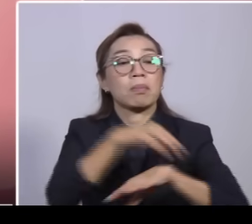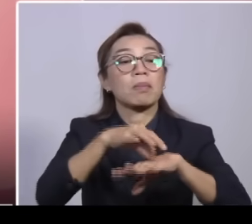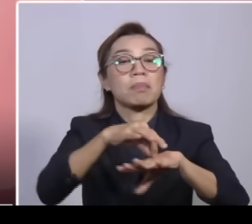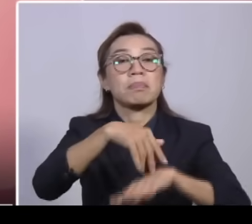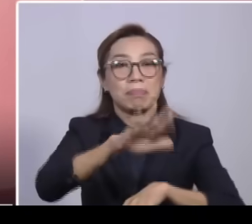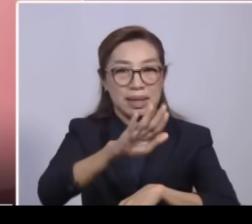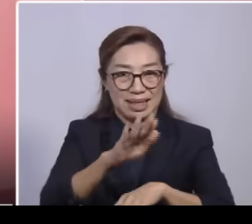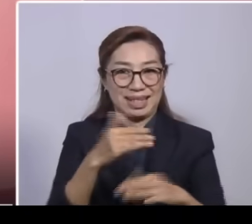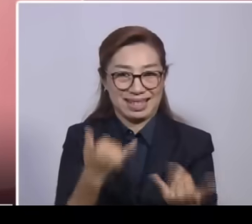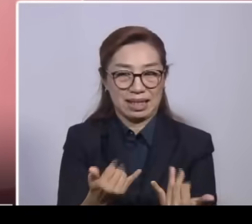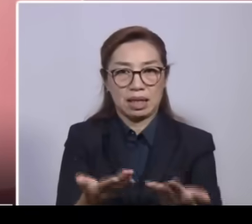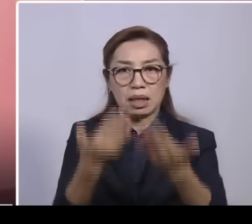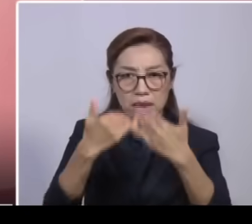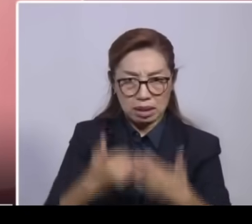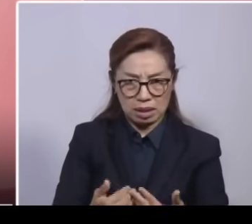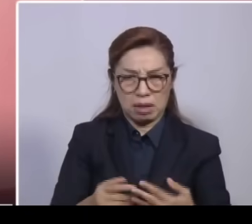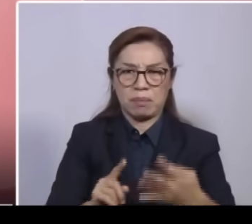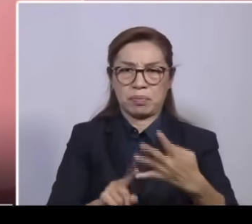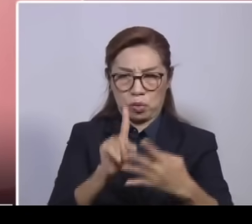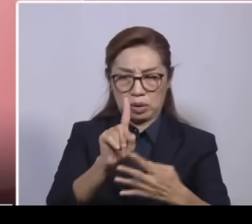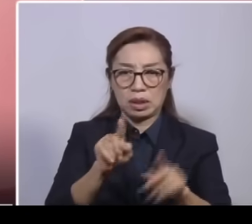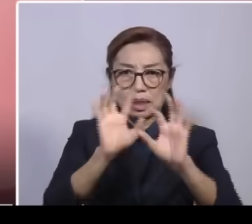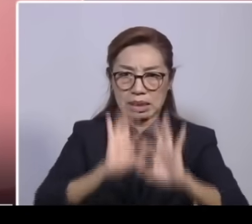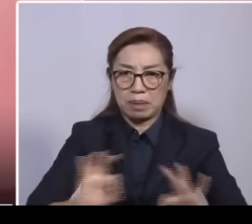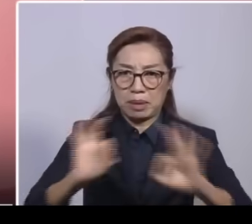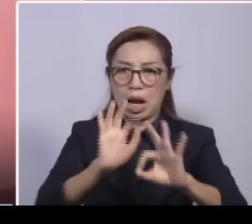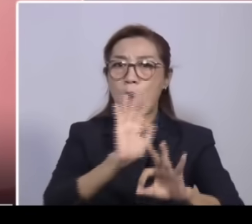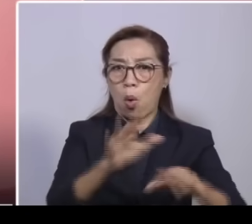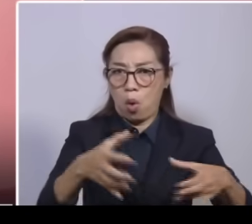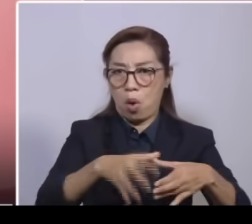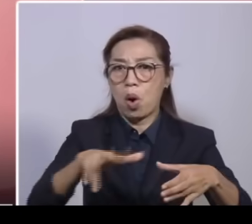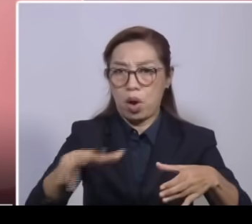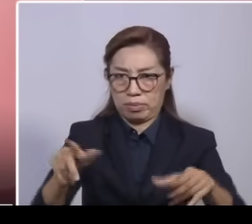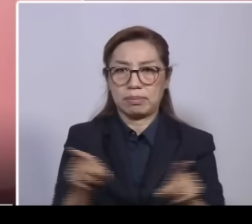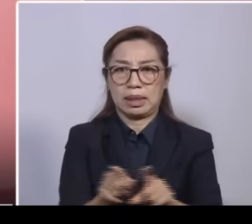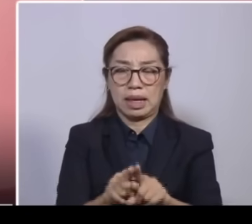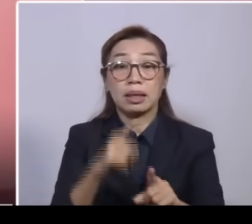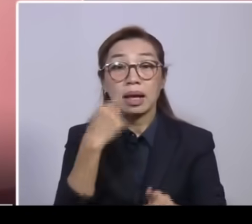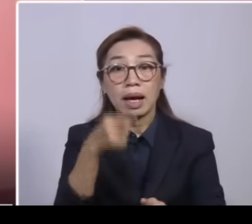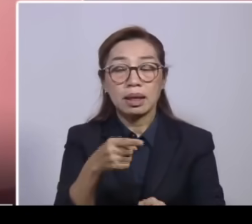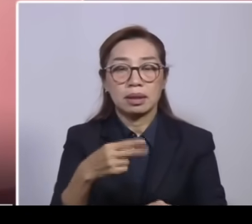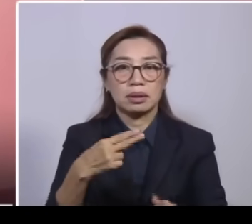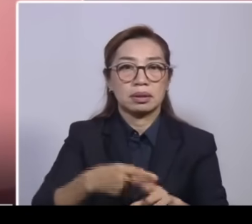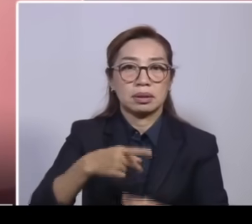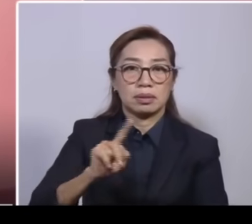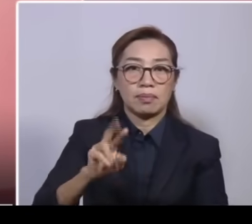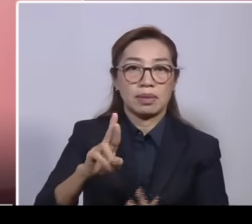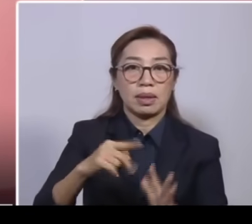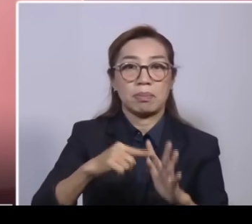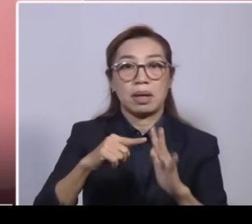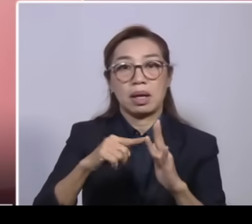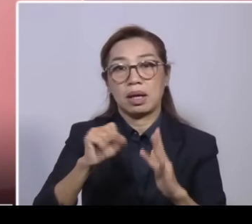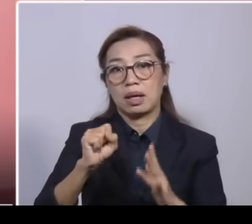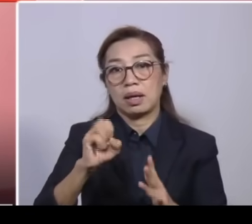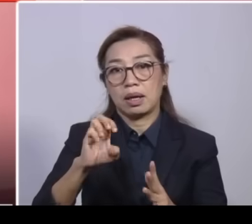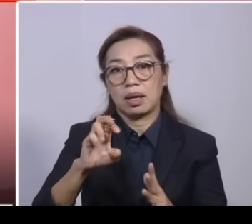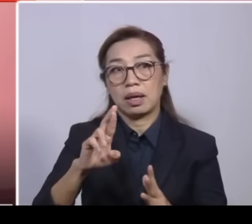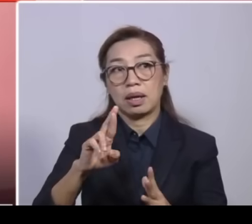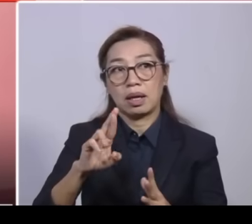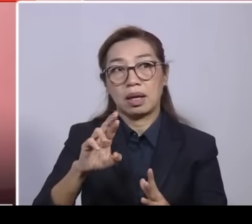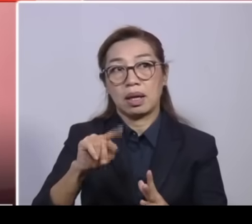นี้นะคะอีกท่านนึงค่ะก็ถือว่าเป็นหัวเรี่ยวเสียแรงหลักของเพื่อไทยเช่นเดียวกันอย่างคุณประเสริฐจันทรวงทองนะคะ